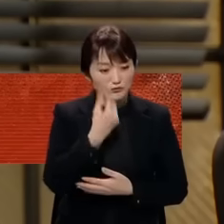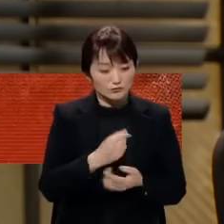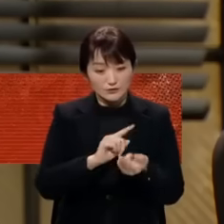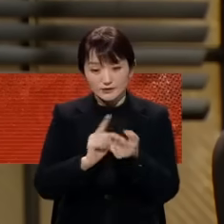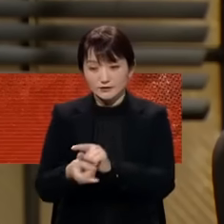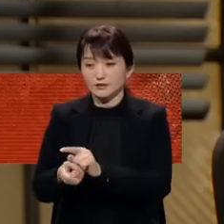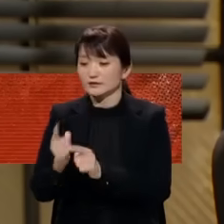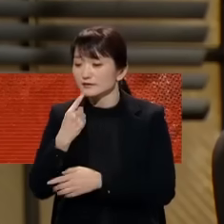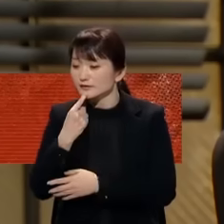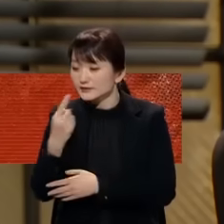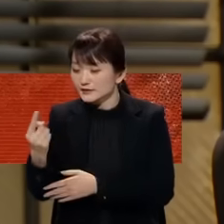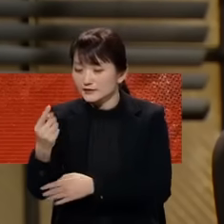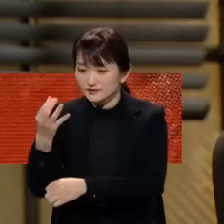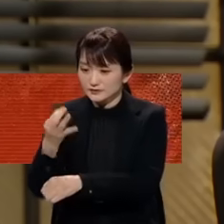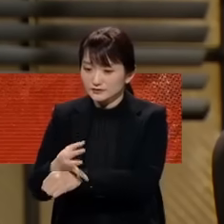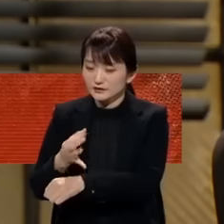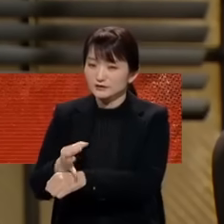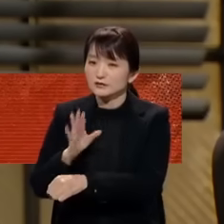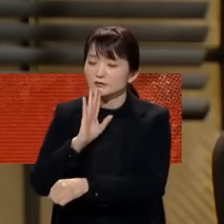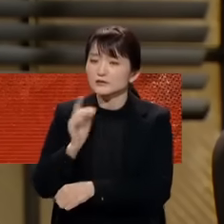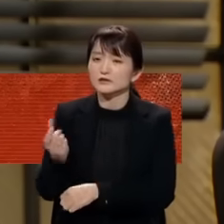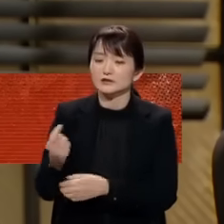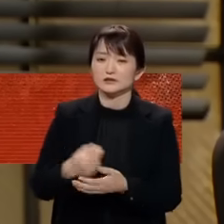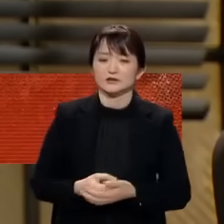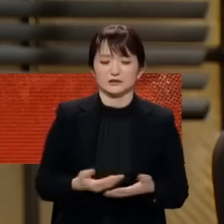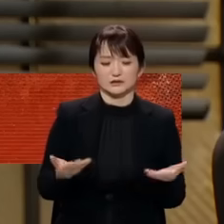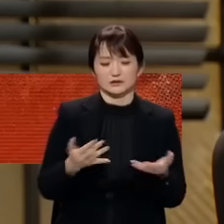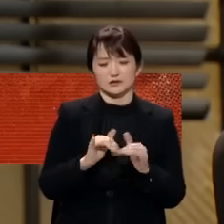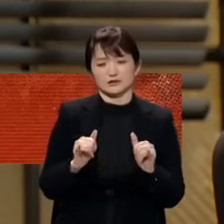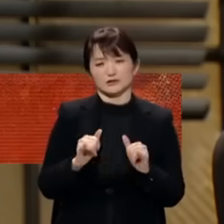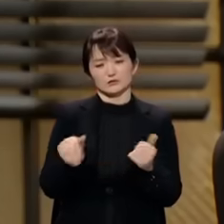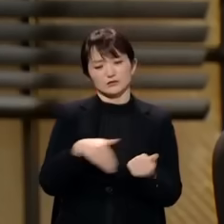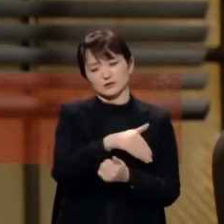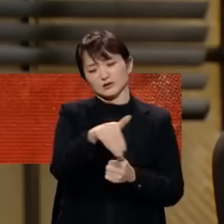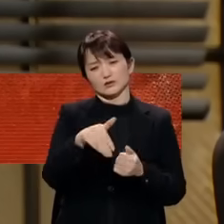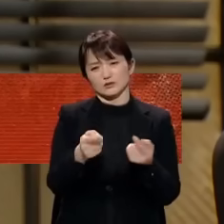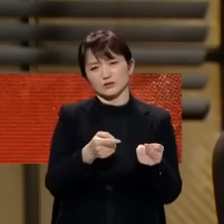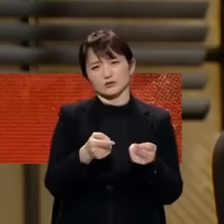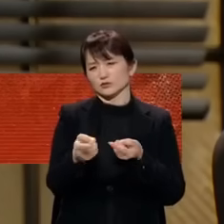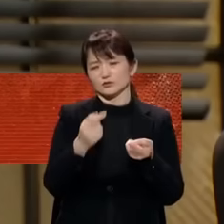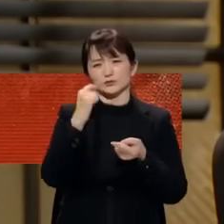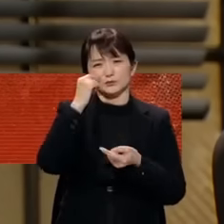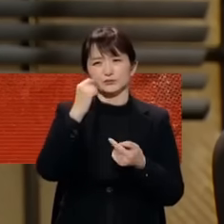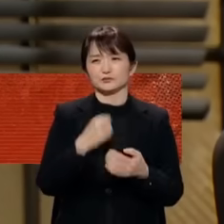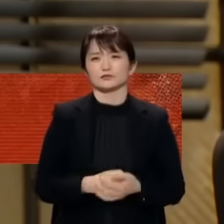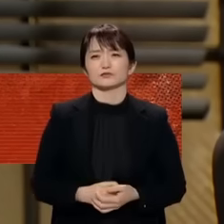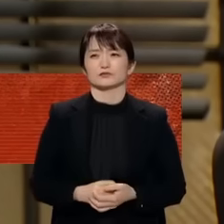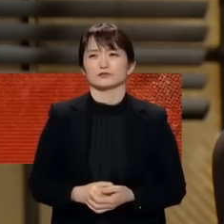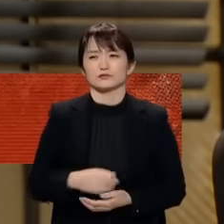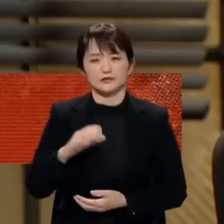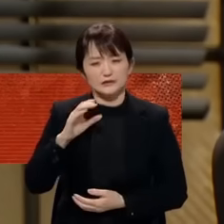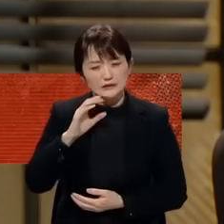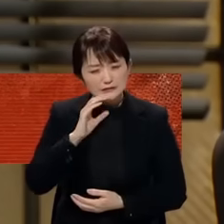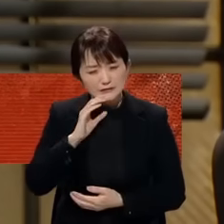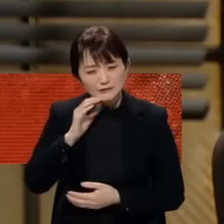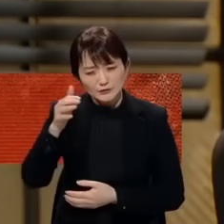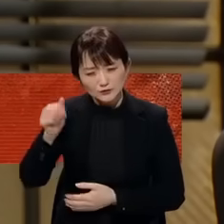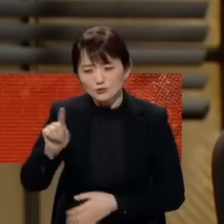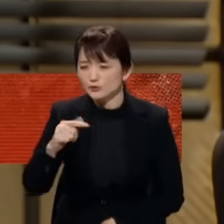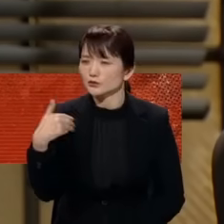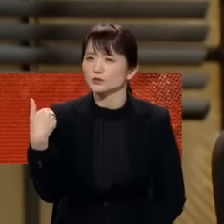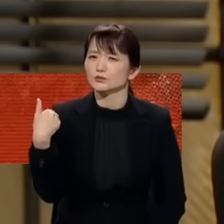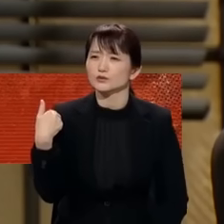정상이죠 저는이 직원이 너무 융통성이 없었던 거 고이 직원이 그 카페 사장님이신지 아지 모르겠지만